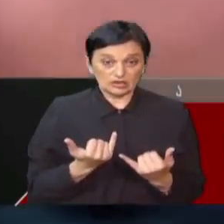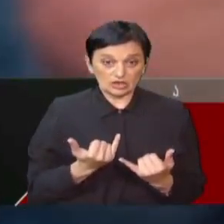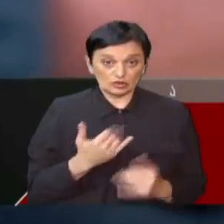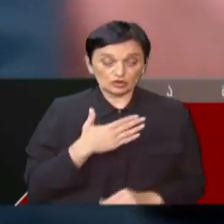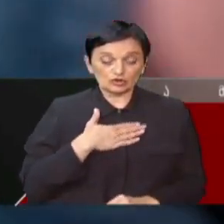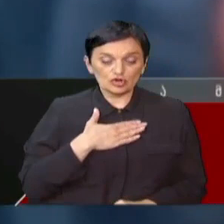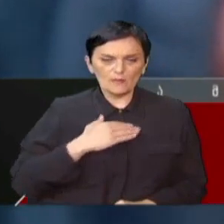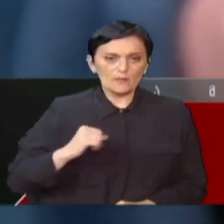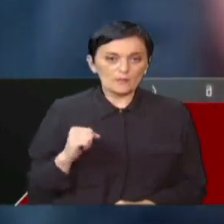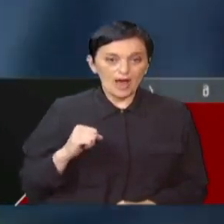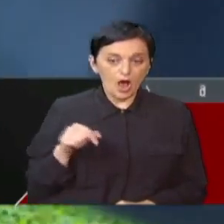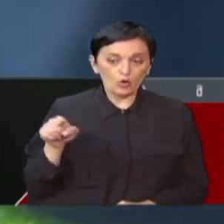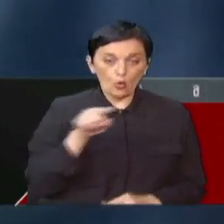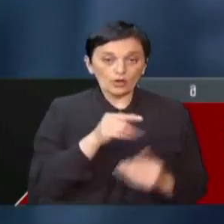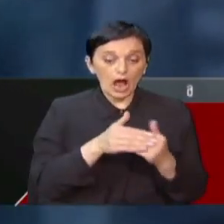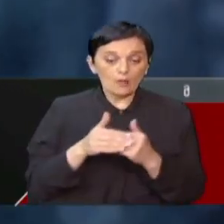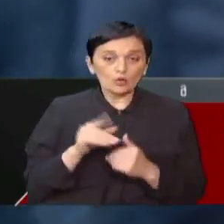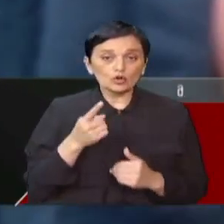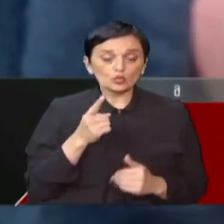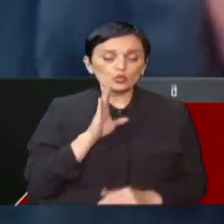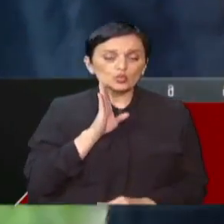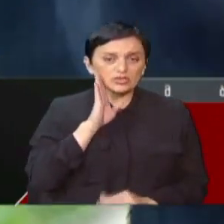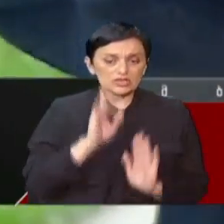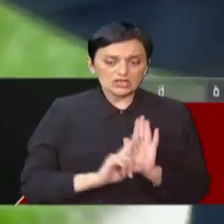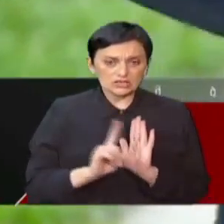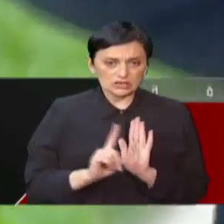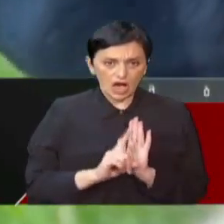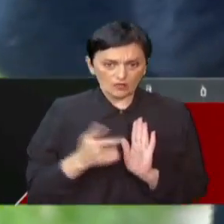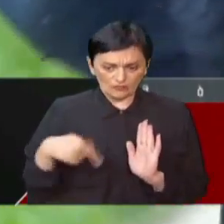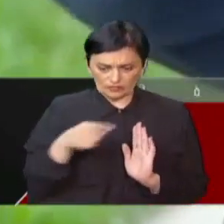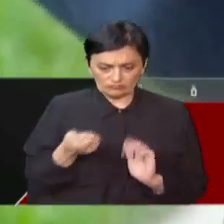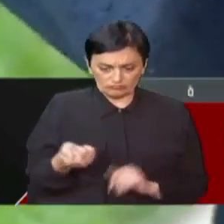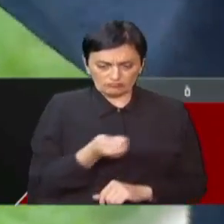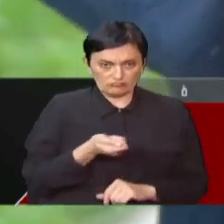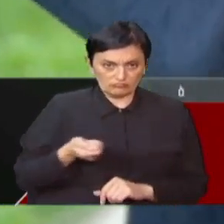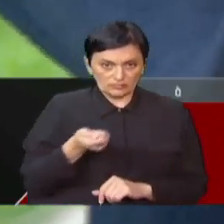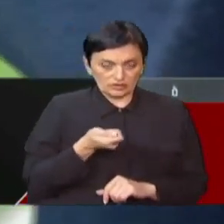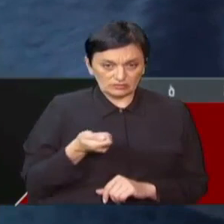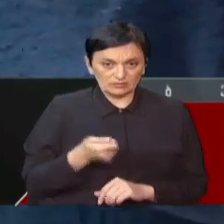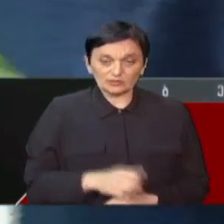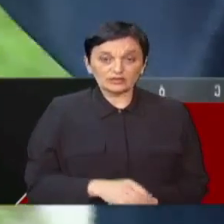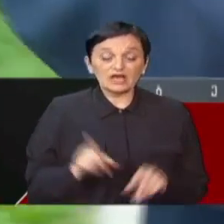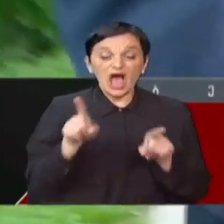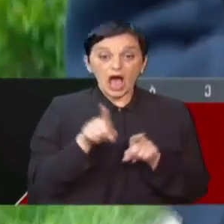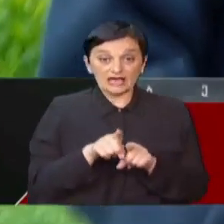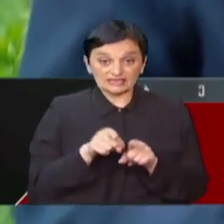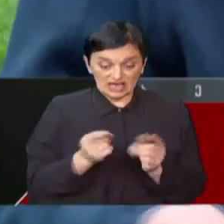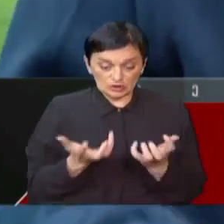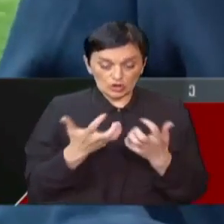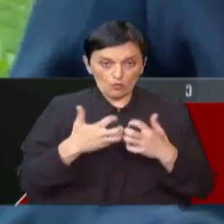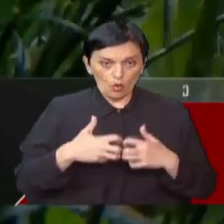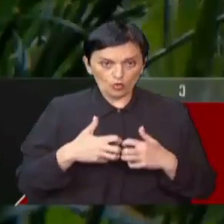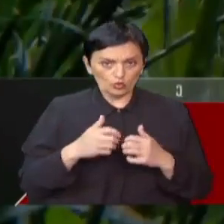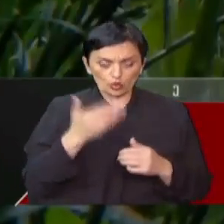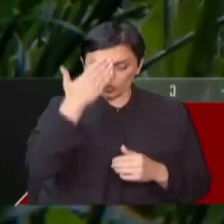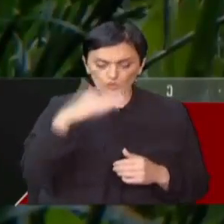ჩემ მეგობრებს, შემახლობლებს, იმიტომ რომ დავდივარ დედით. ყველასთვის თითქმის უყოლა ღამე მიტოვებს. ასეთი მოწყობილობა